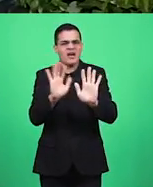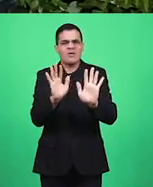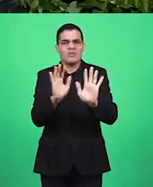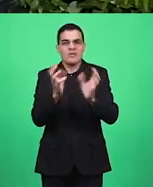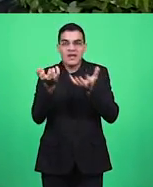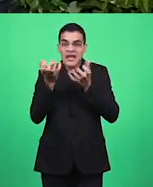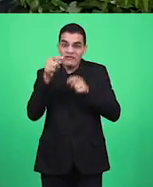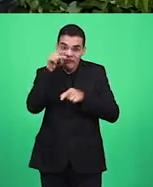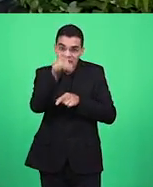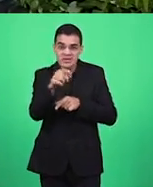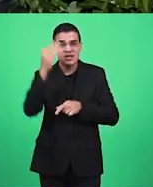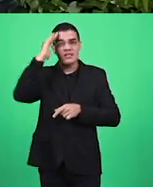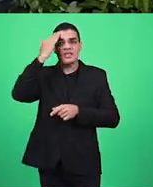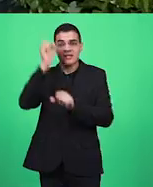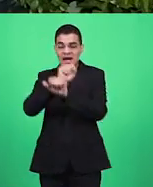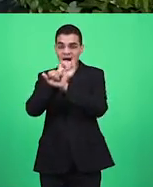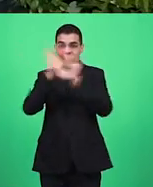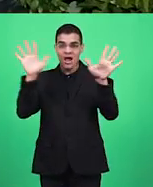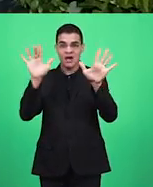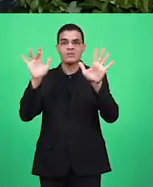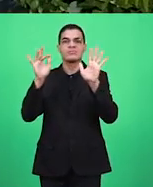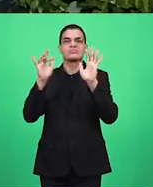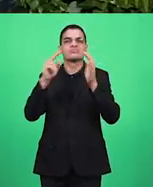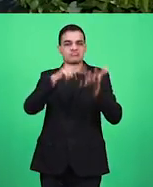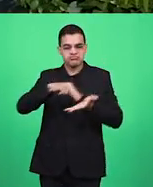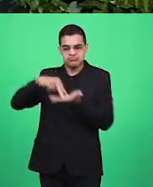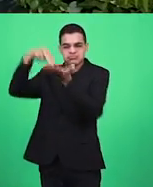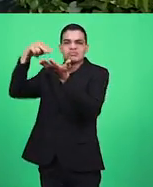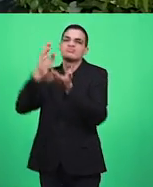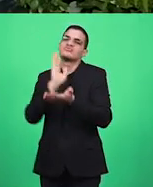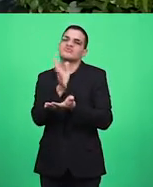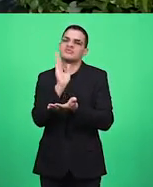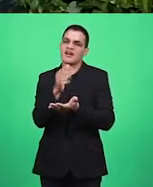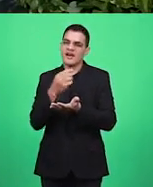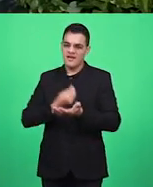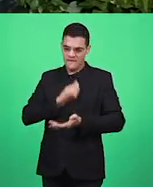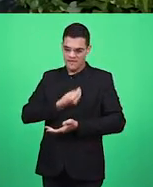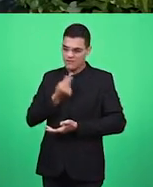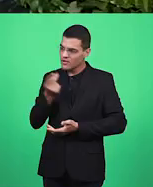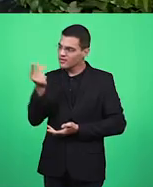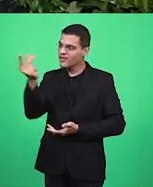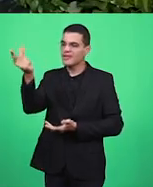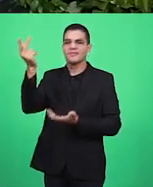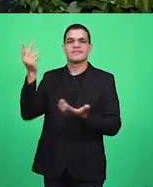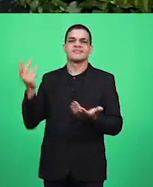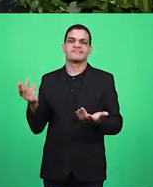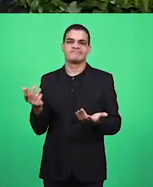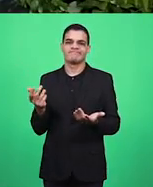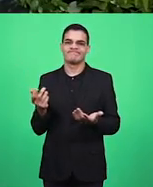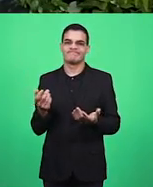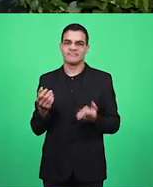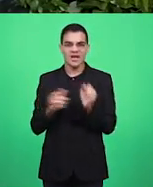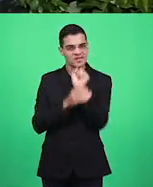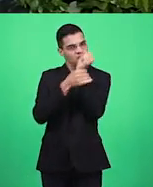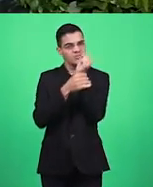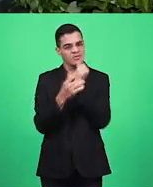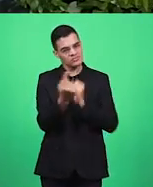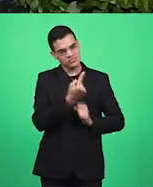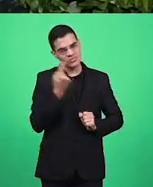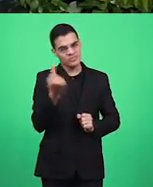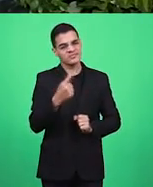жив, что он воскрес, что он живой сегодня и вовеки. Это